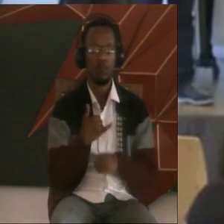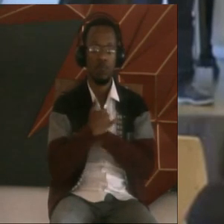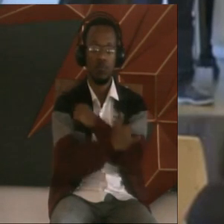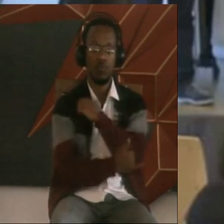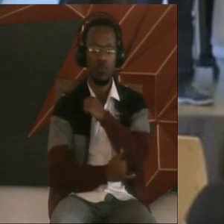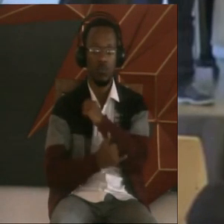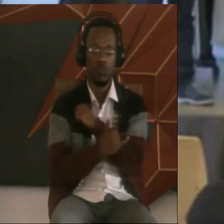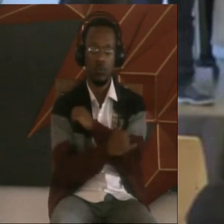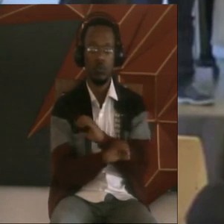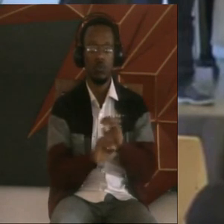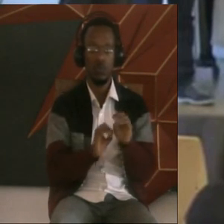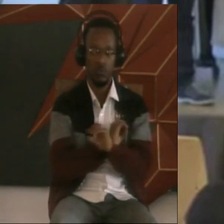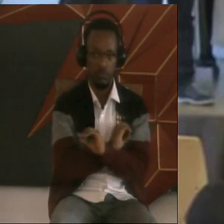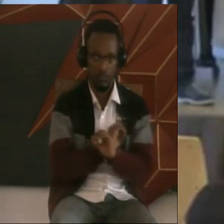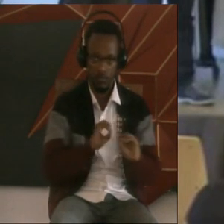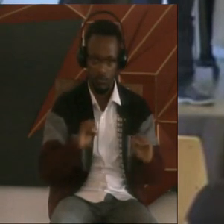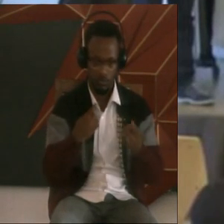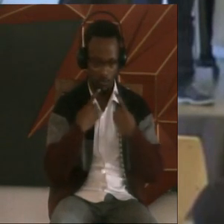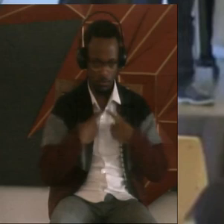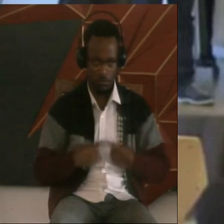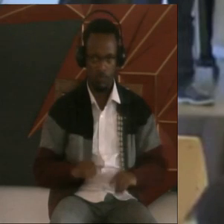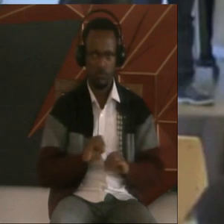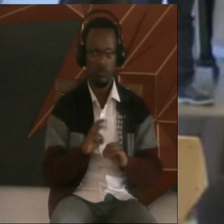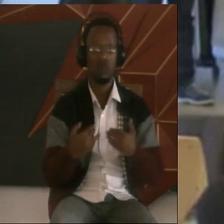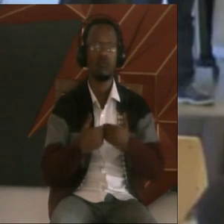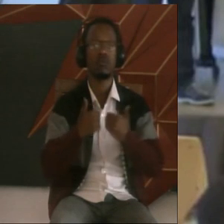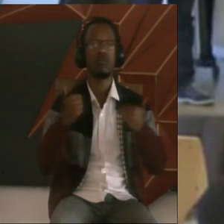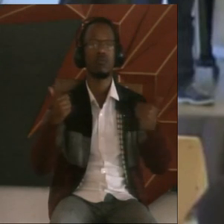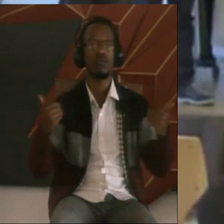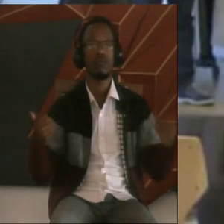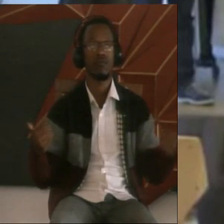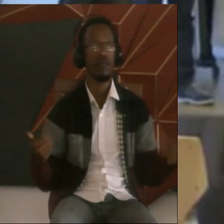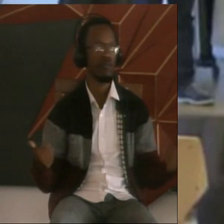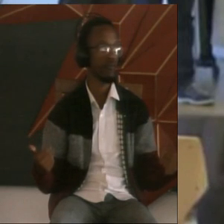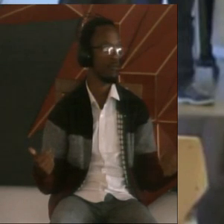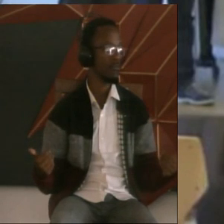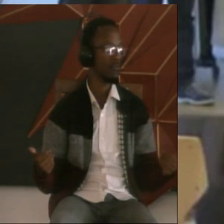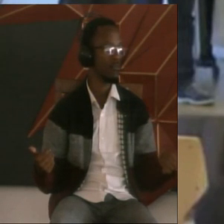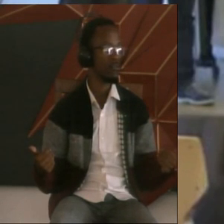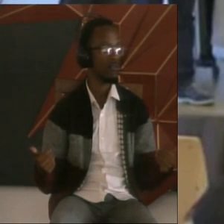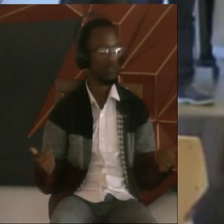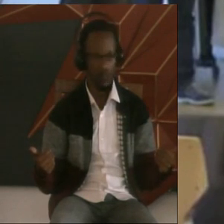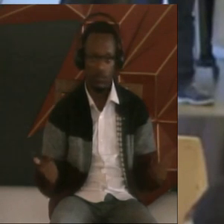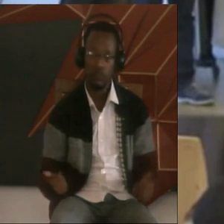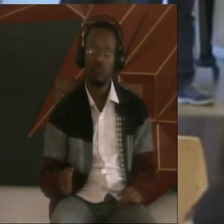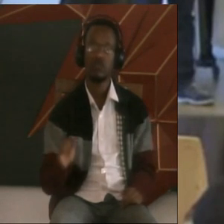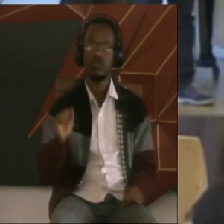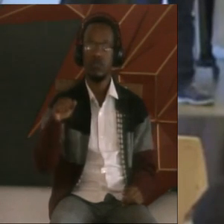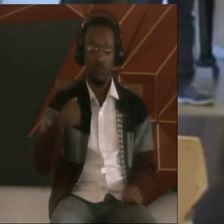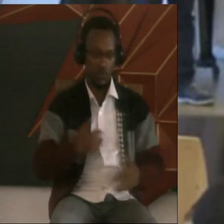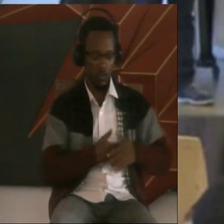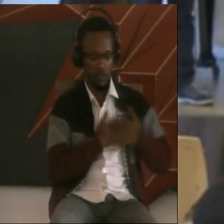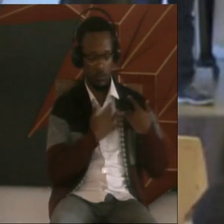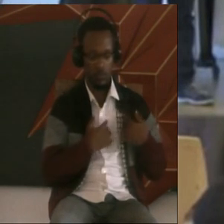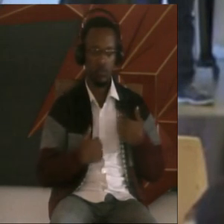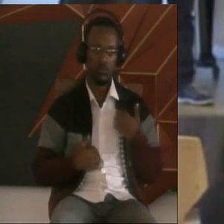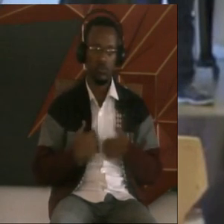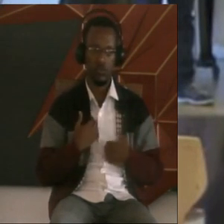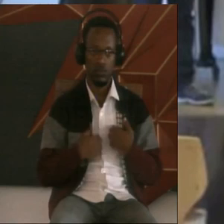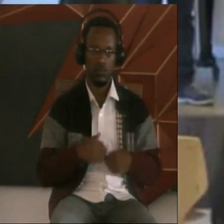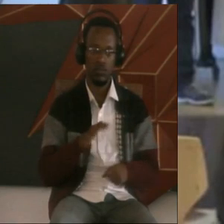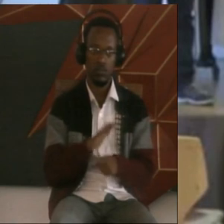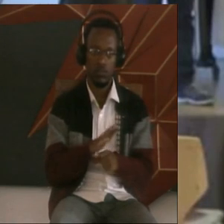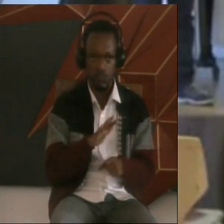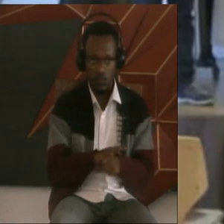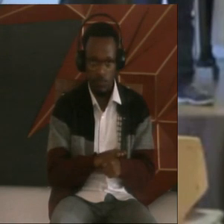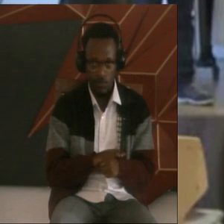division. Cyagihugu kitarimo amaganya kitarimo ibice. Oui, les cœurs. Le désir. Ibyo rwose